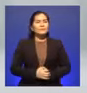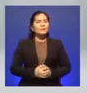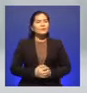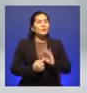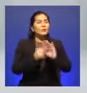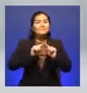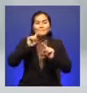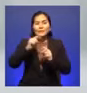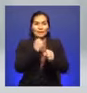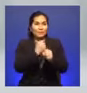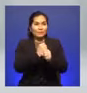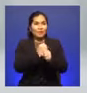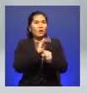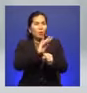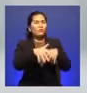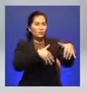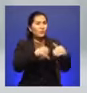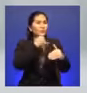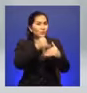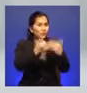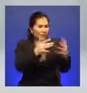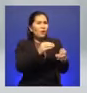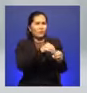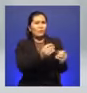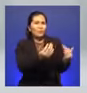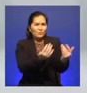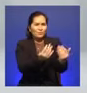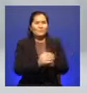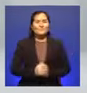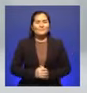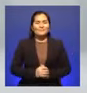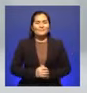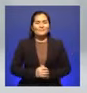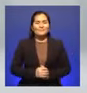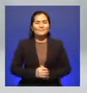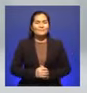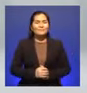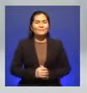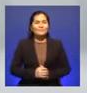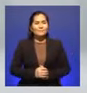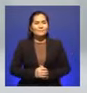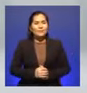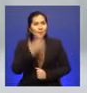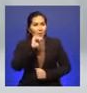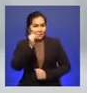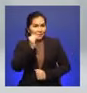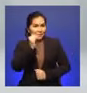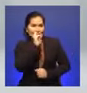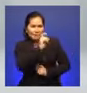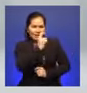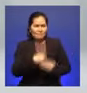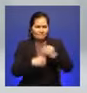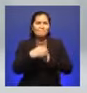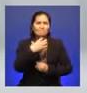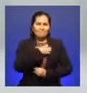ำงานในระดับพื้นที่จบไปนะคะแต่คุณอาซึมิงอย่าเพิ่งไปไหนนะคะคงต้องอยู่กับพวกเราก่อนจนเผื่อมีคำถามที่เกี่ยวข้